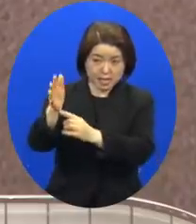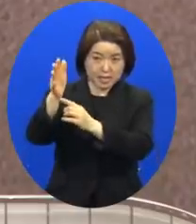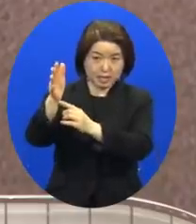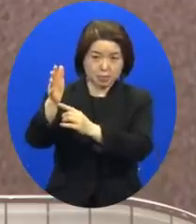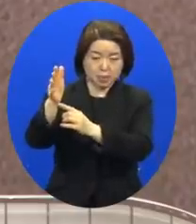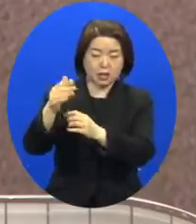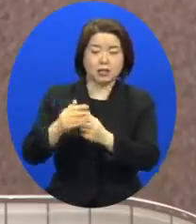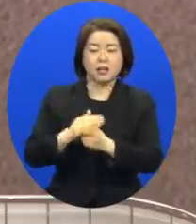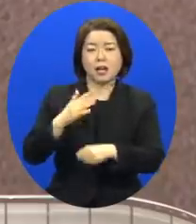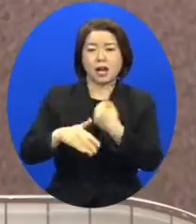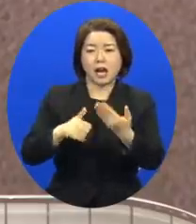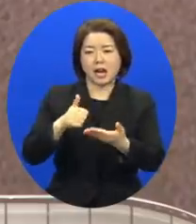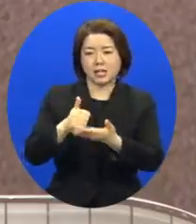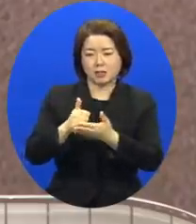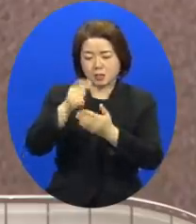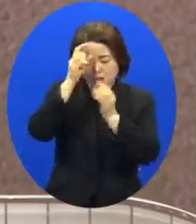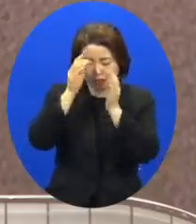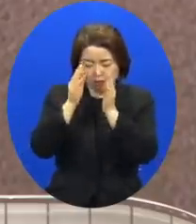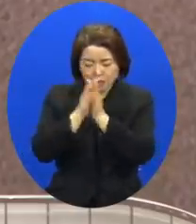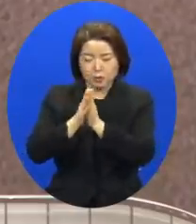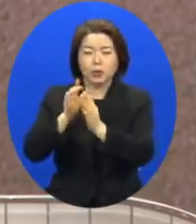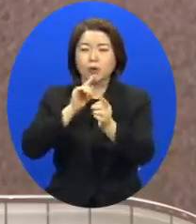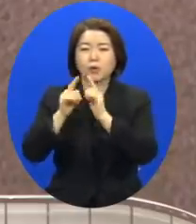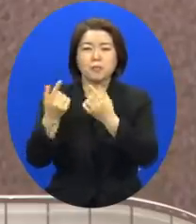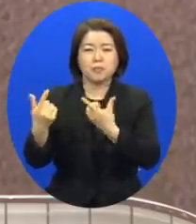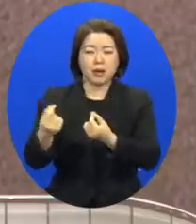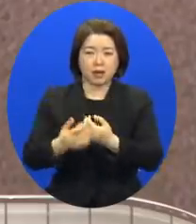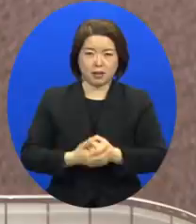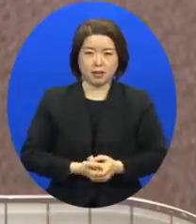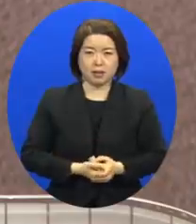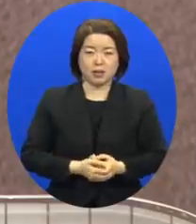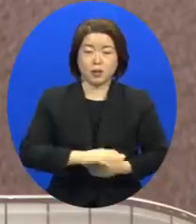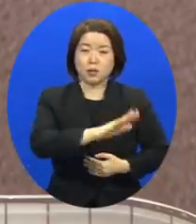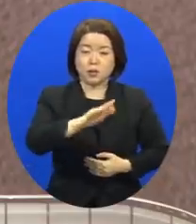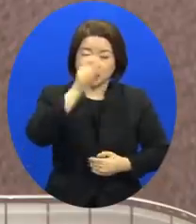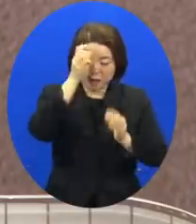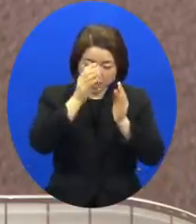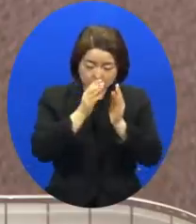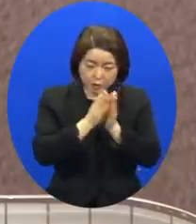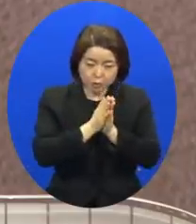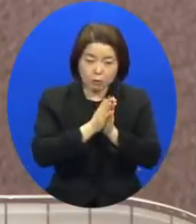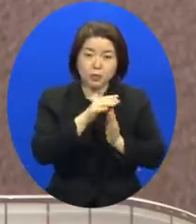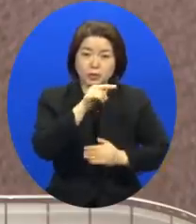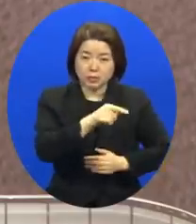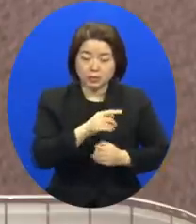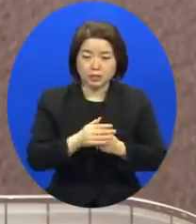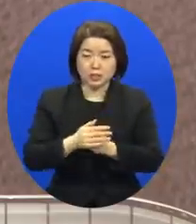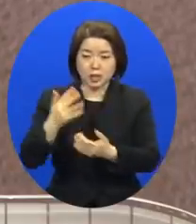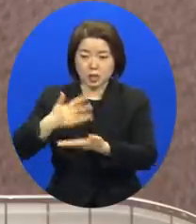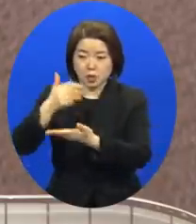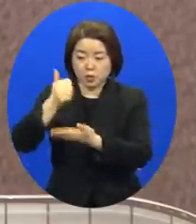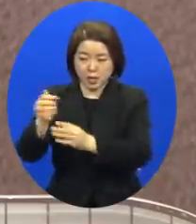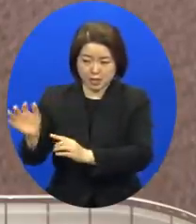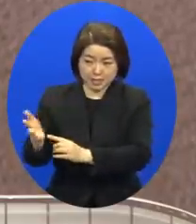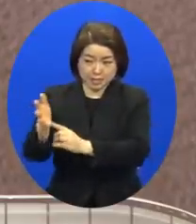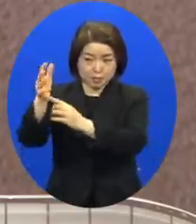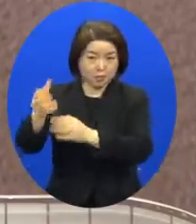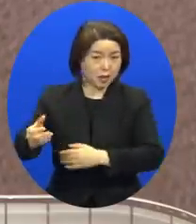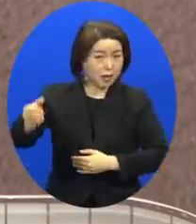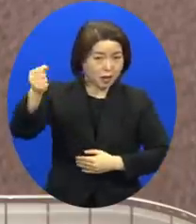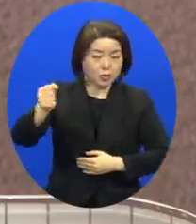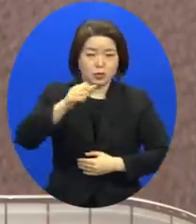하나님은 기도라고 그랬습니다 우리가 기도하는 것이 여호와의 깃발이 올라간 것이라 우리가